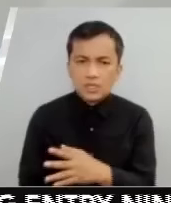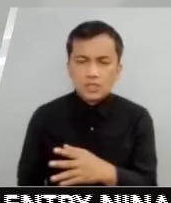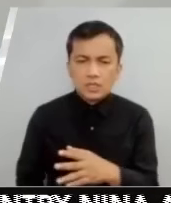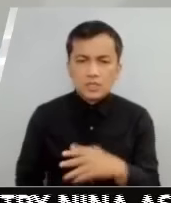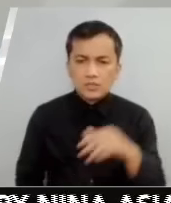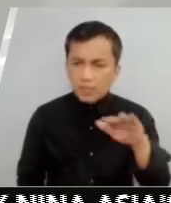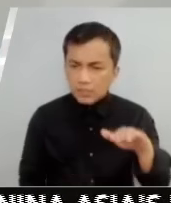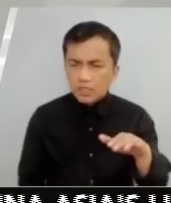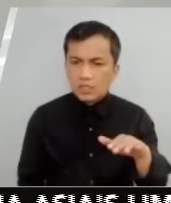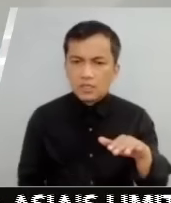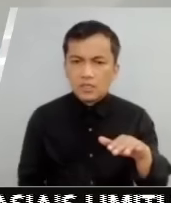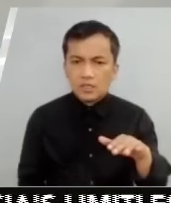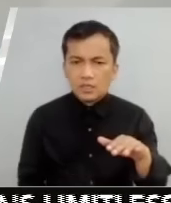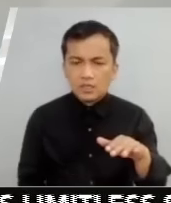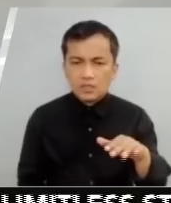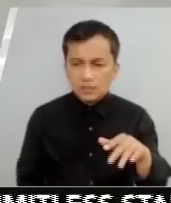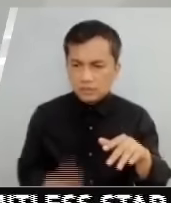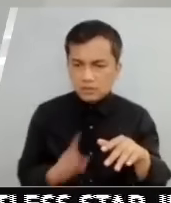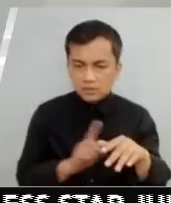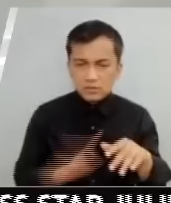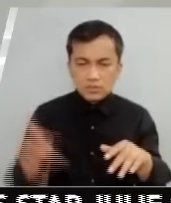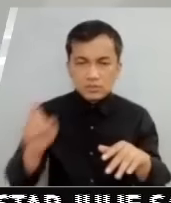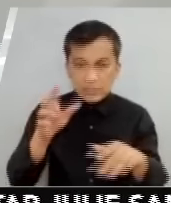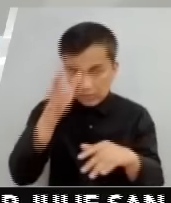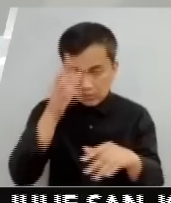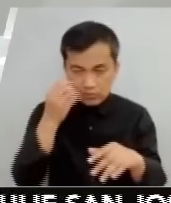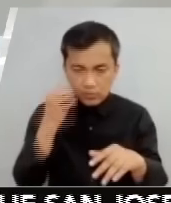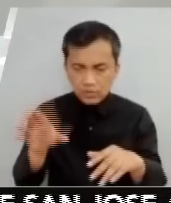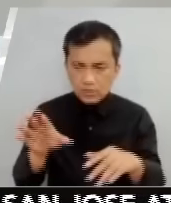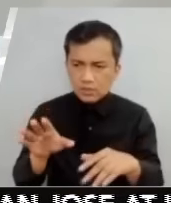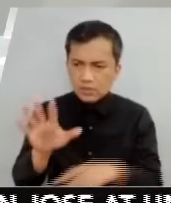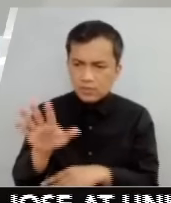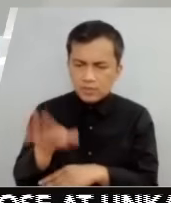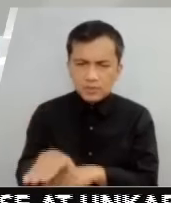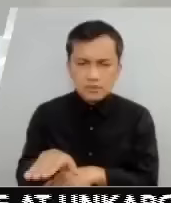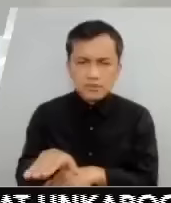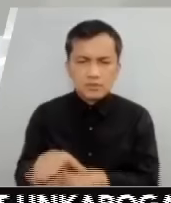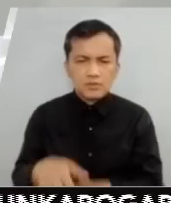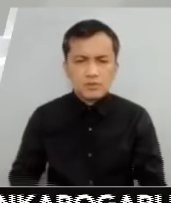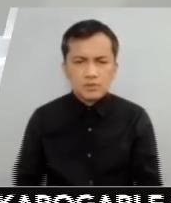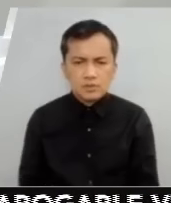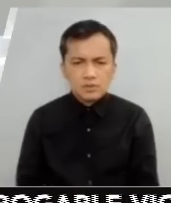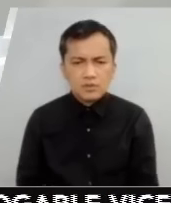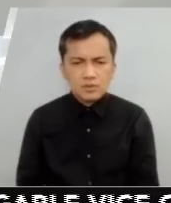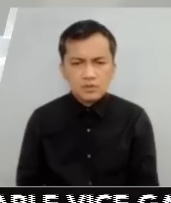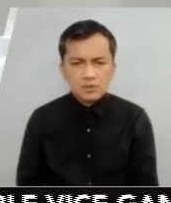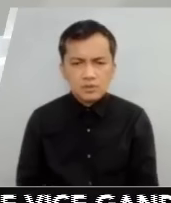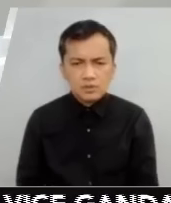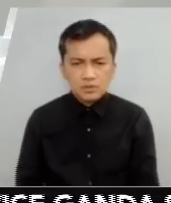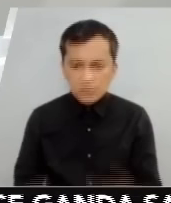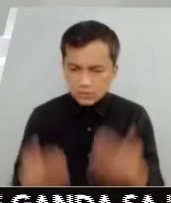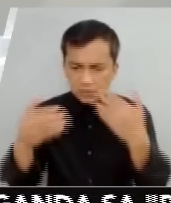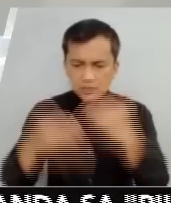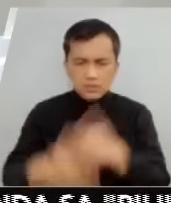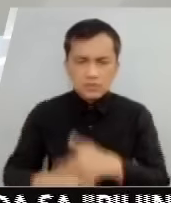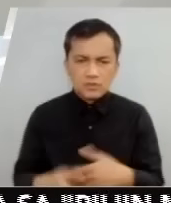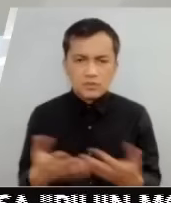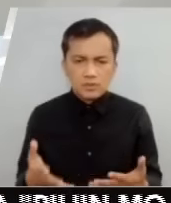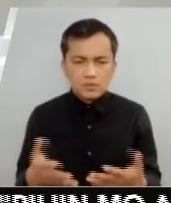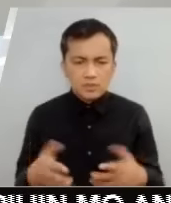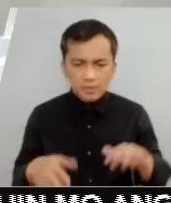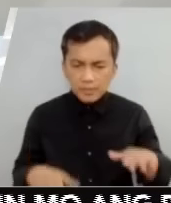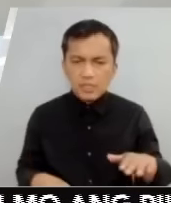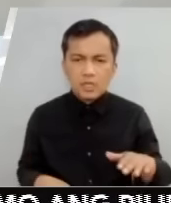so umuwi siya dumating ang 5 ng hapon hanggang magdilim na wala pa ring bata na